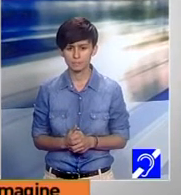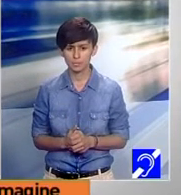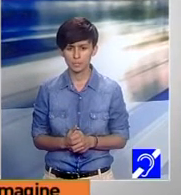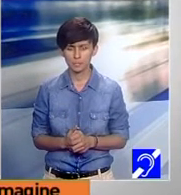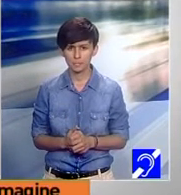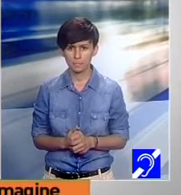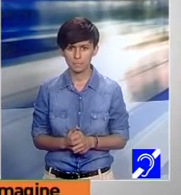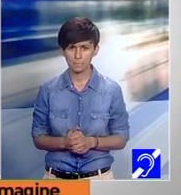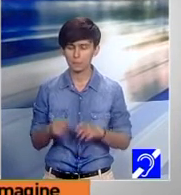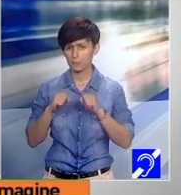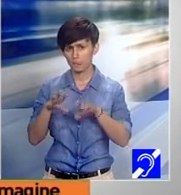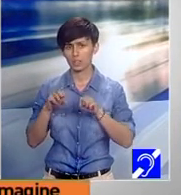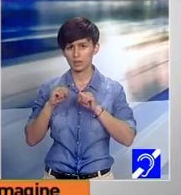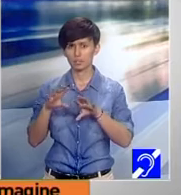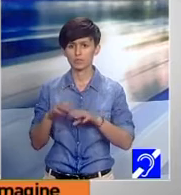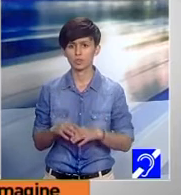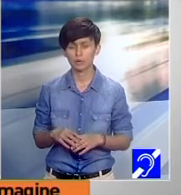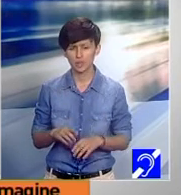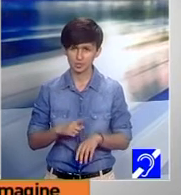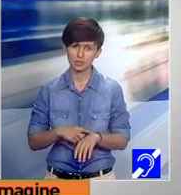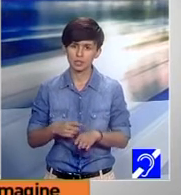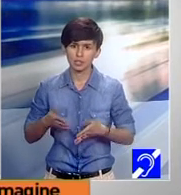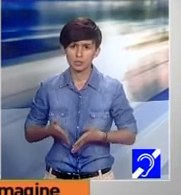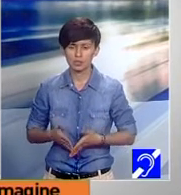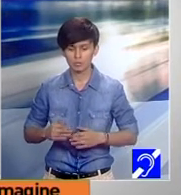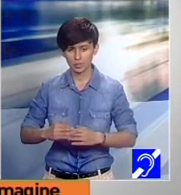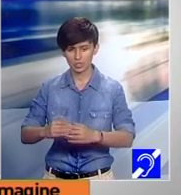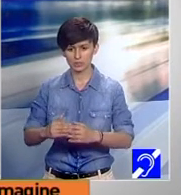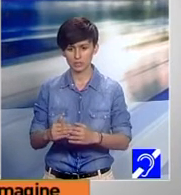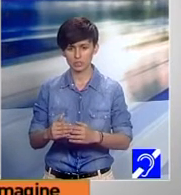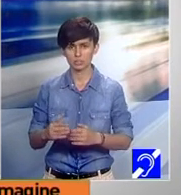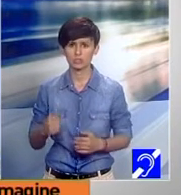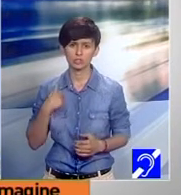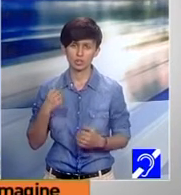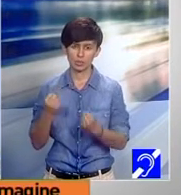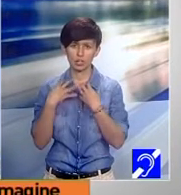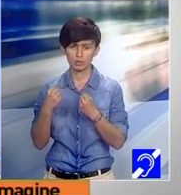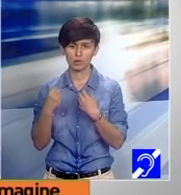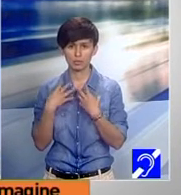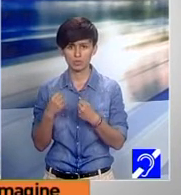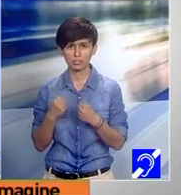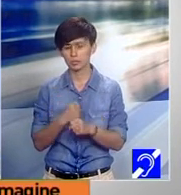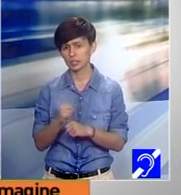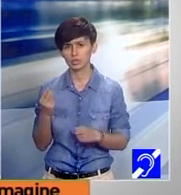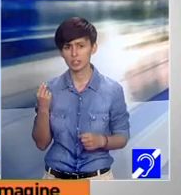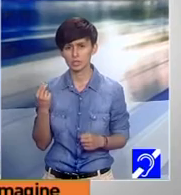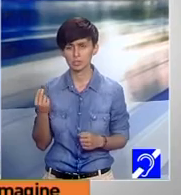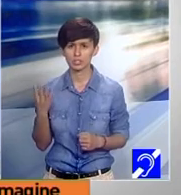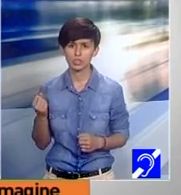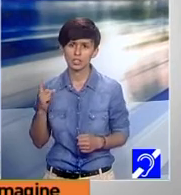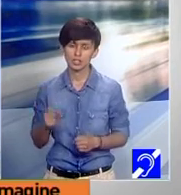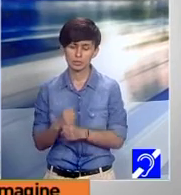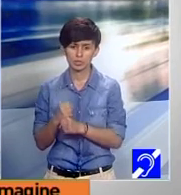Pur și simplu informarea din timpul sarcinii. Ne-am informat foarte bine ce analize trebuie făcute în sarcină, după sarcină, la copil,